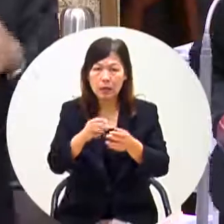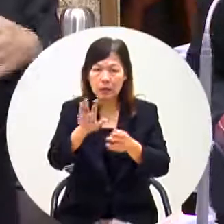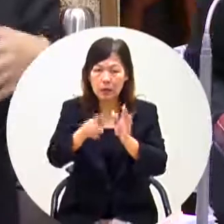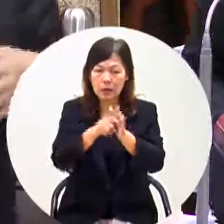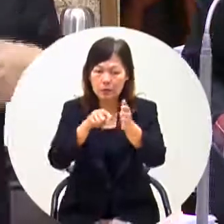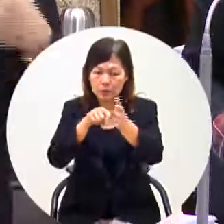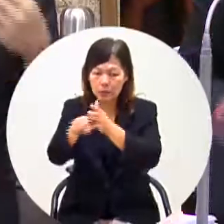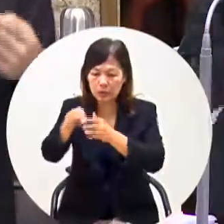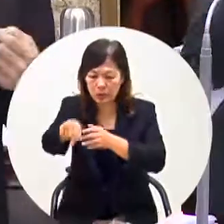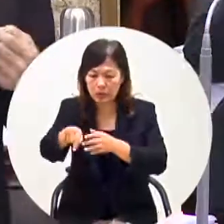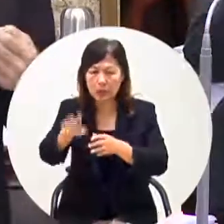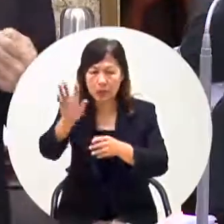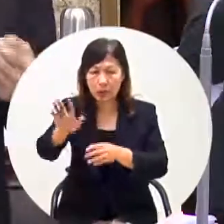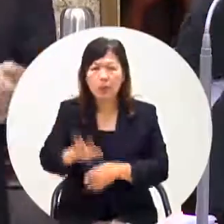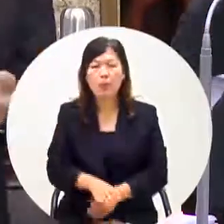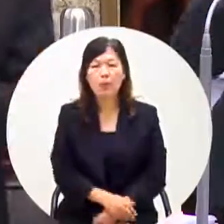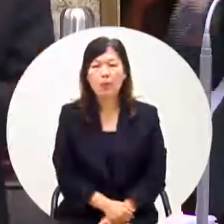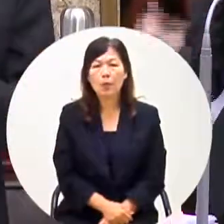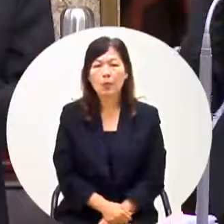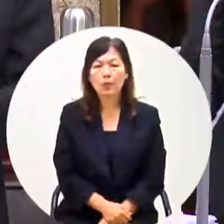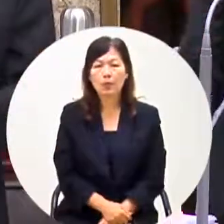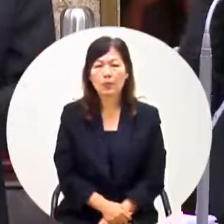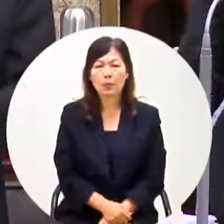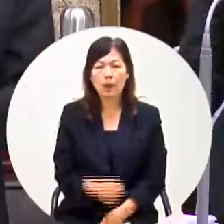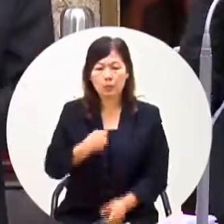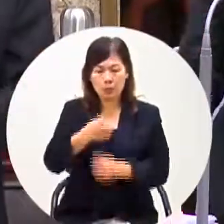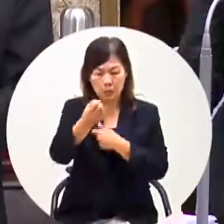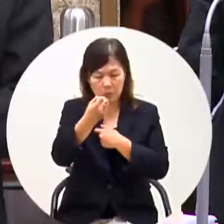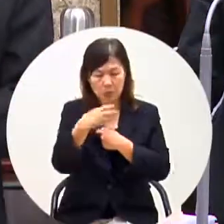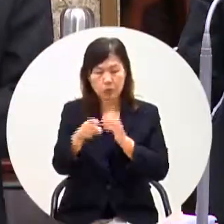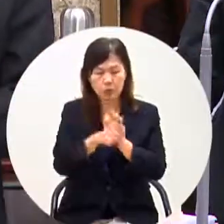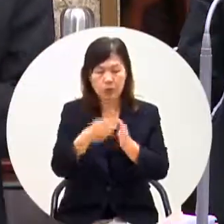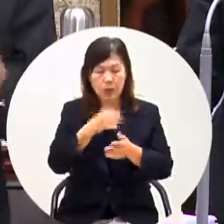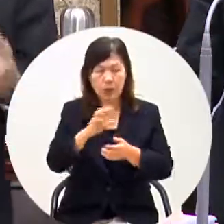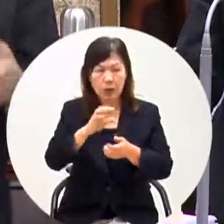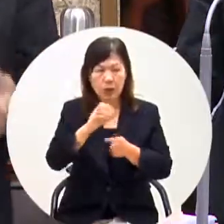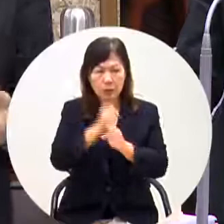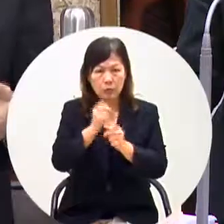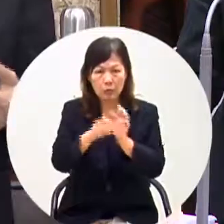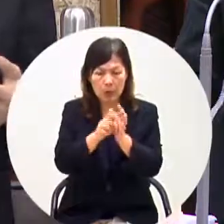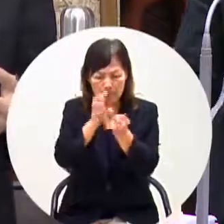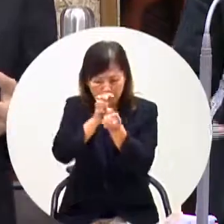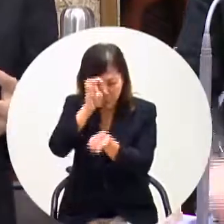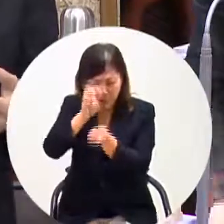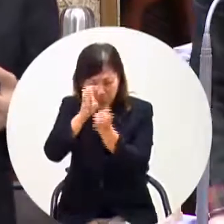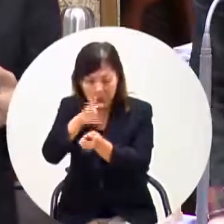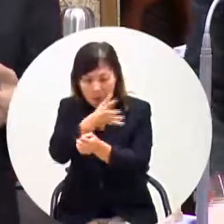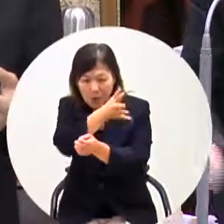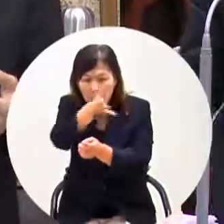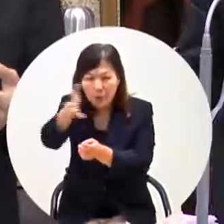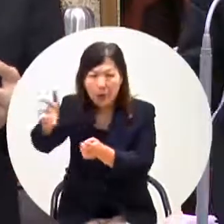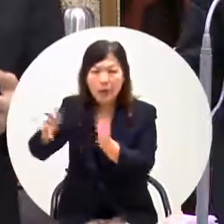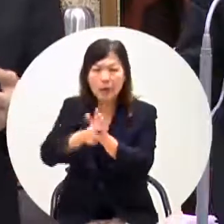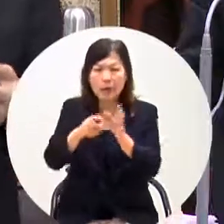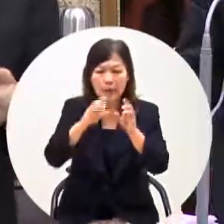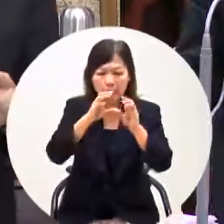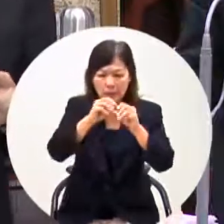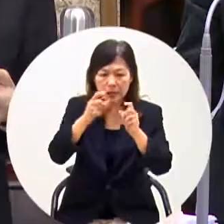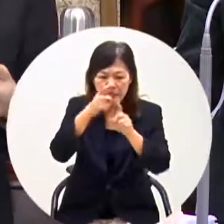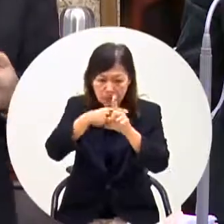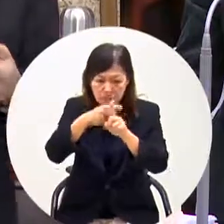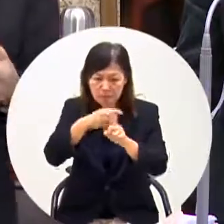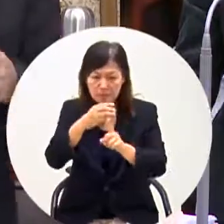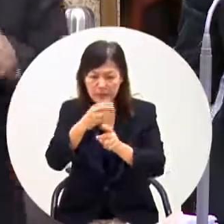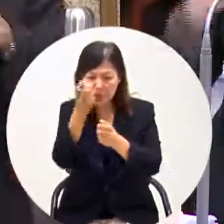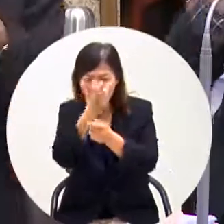啊，所以叫阮着爱做一个迄个详细调查，地质的调查加评估，啊，结果出来的发